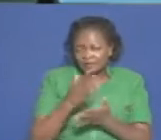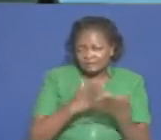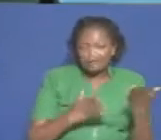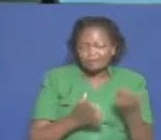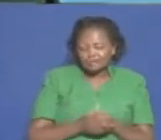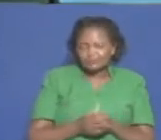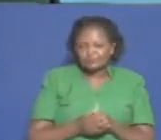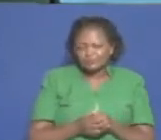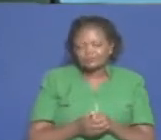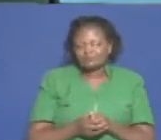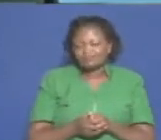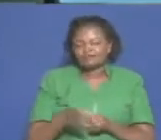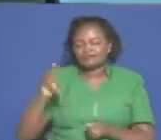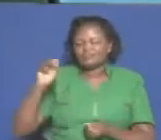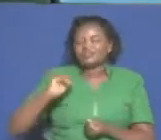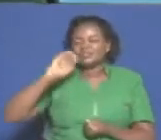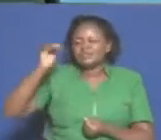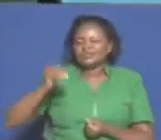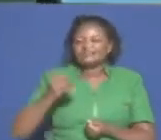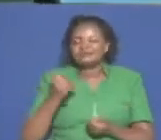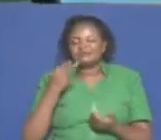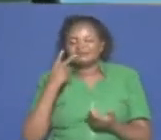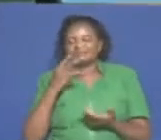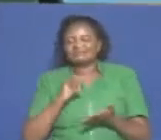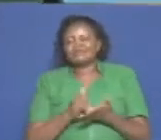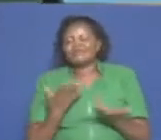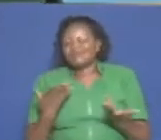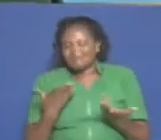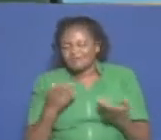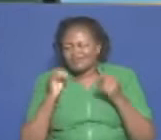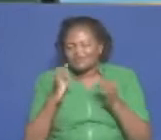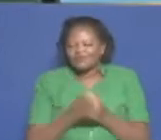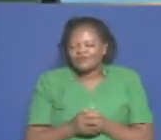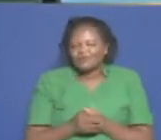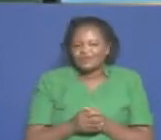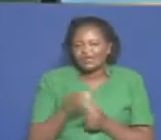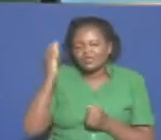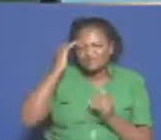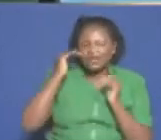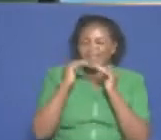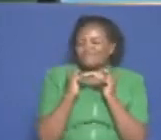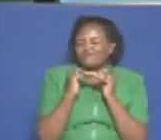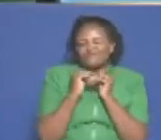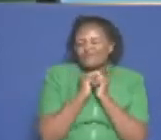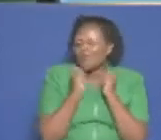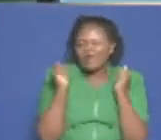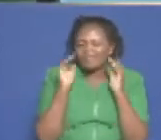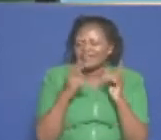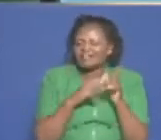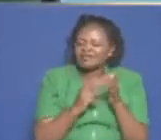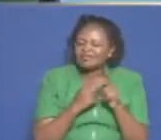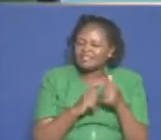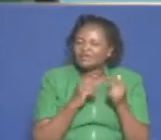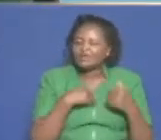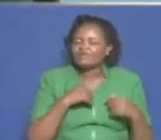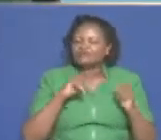katika maeneo ya county. Unapata ya kwamba ikiwa mtu pengine hana kile kiwango cha masomo, basi ikiwa kuna mswada ambao utawasilishwa, basi inakuwa ni